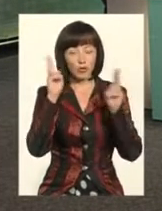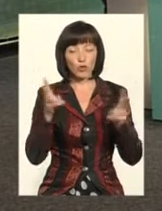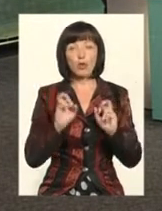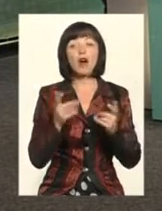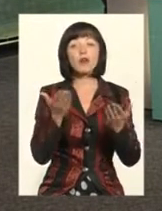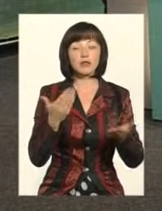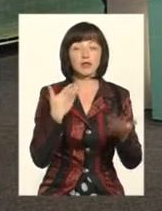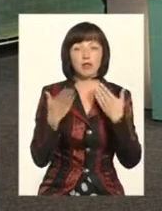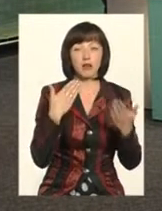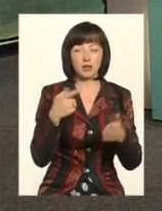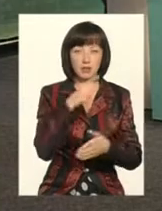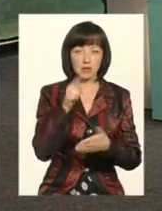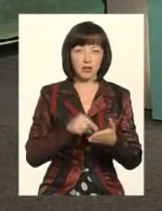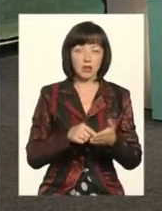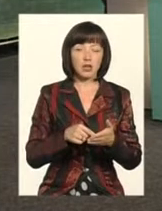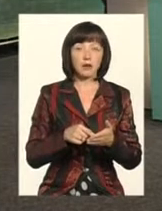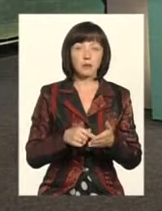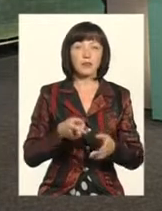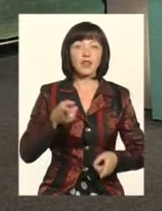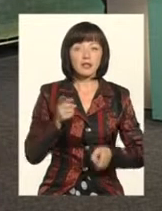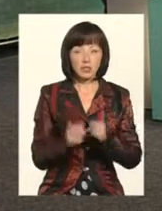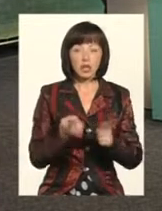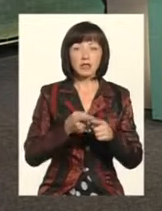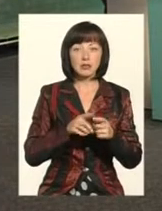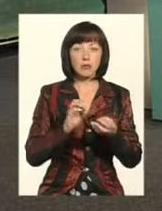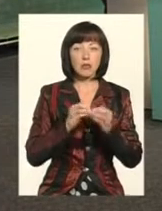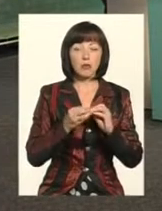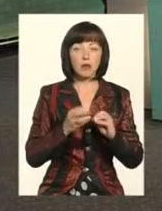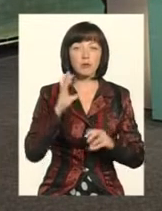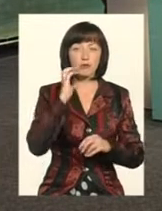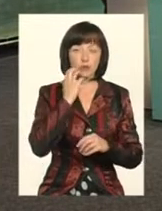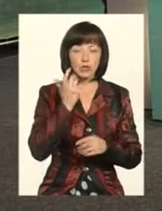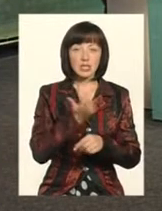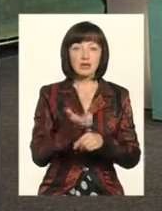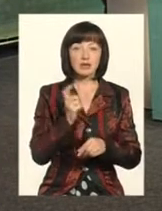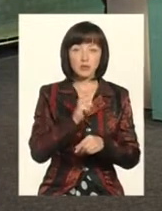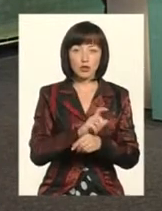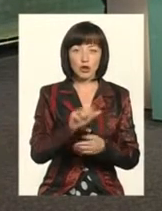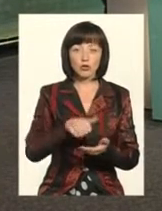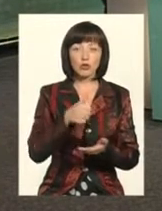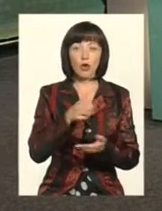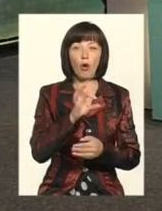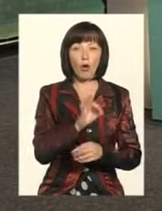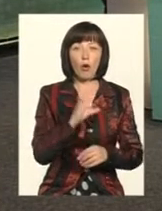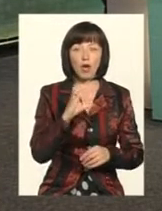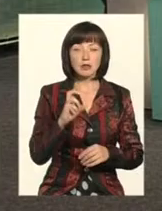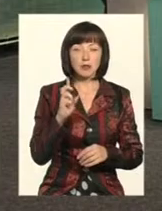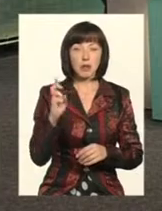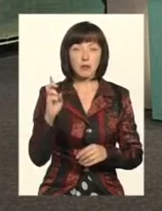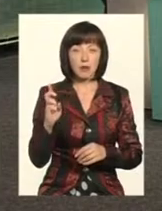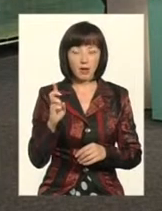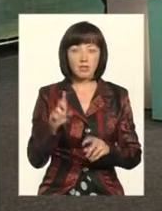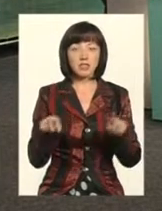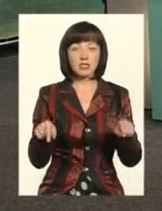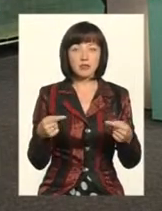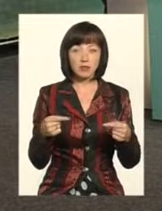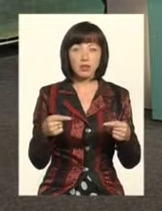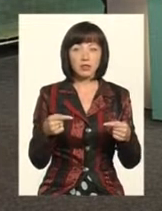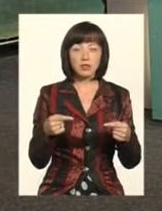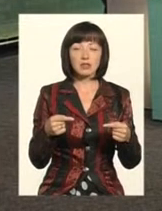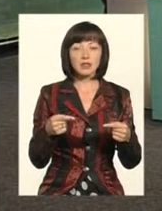ви ставитесь? Ну, звичайно, це проблема дуже серйозна, тому що здебільшого ОСББ створюється в більш нових будинках. Да, це так воно є. Де тут